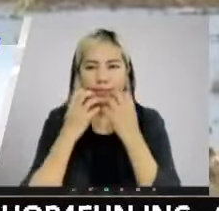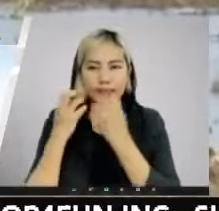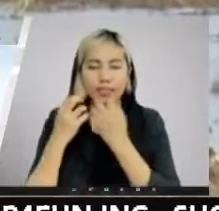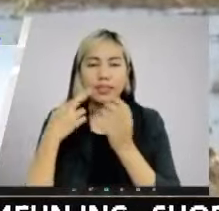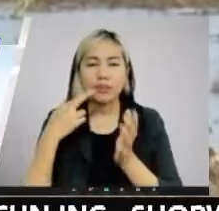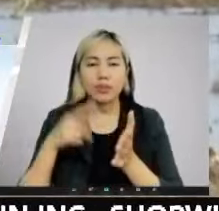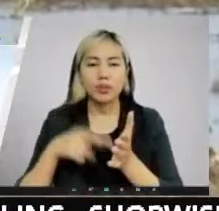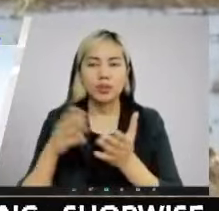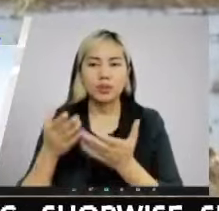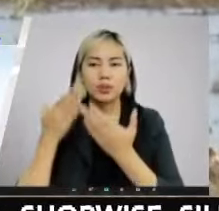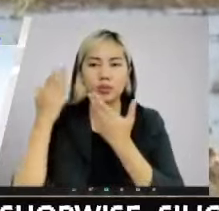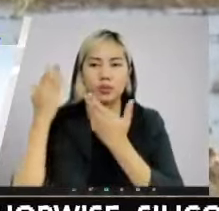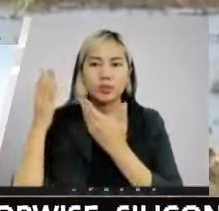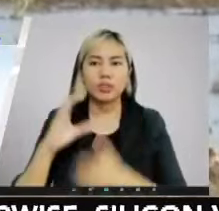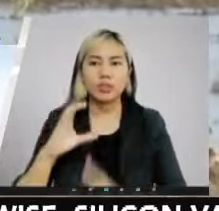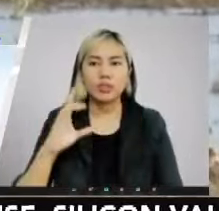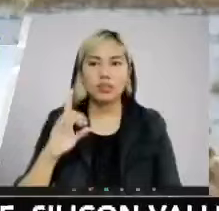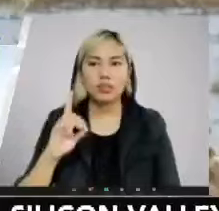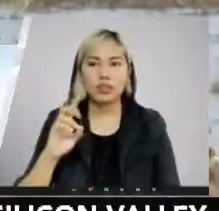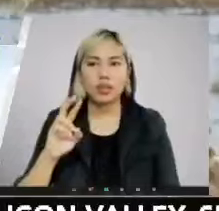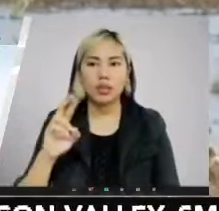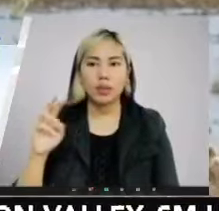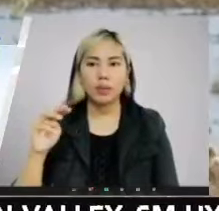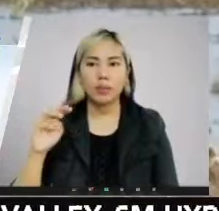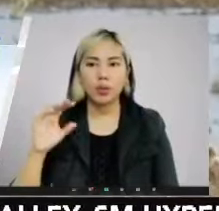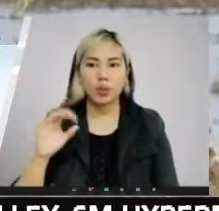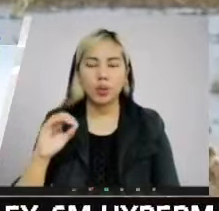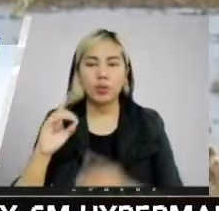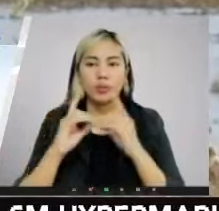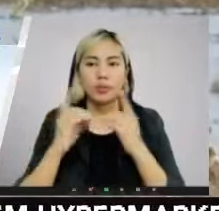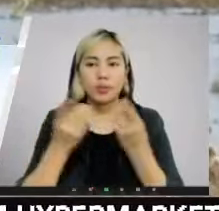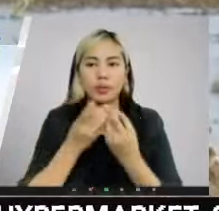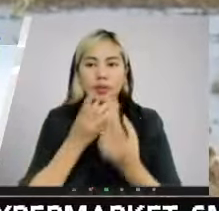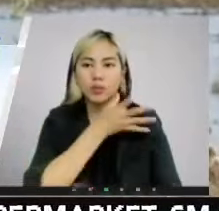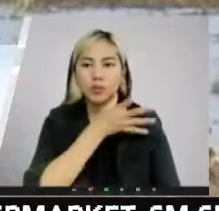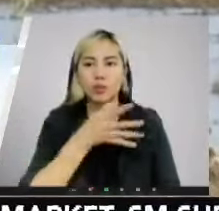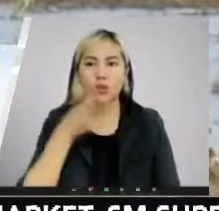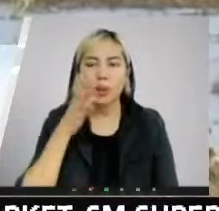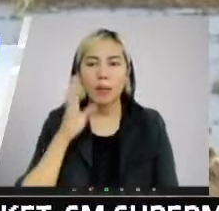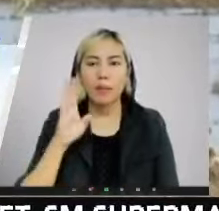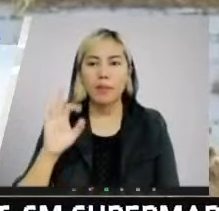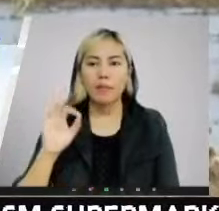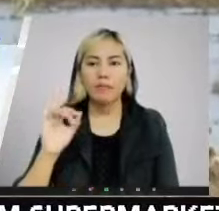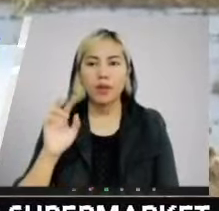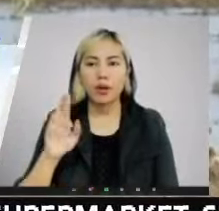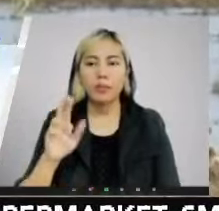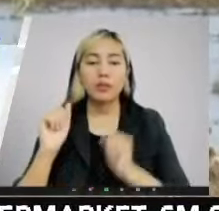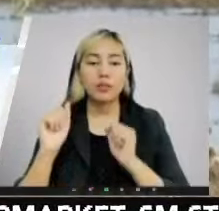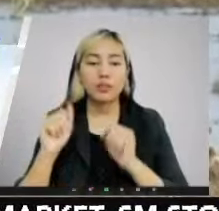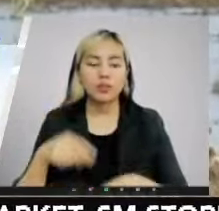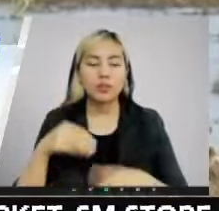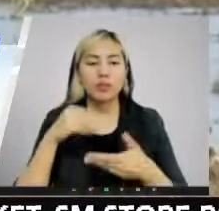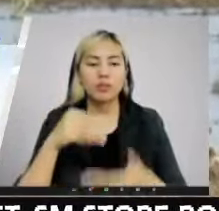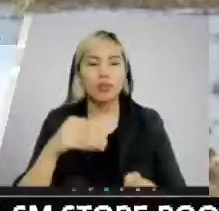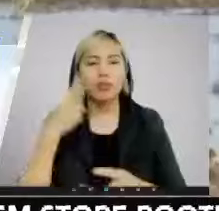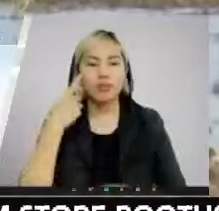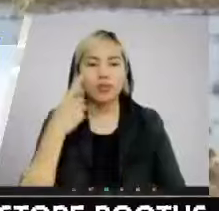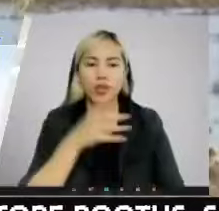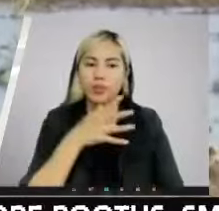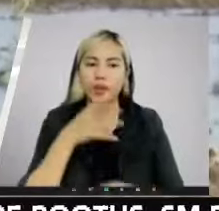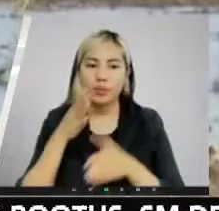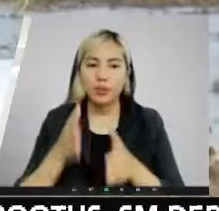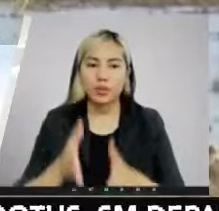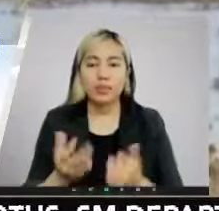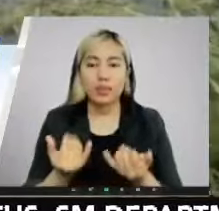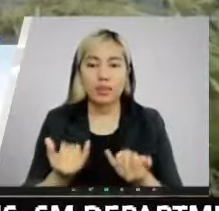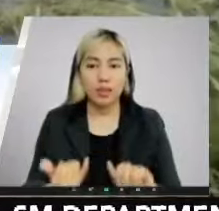ZZDRRMO, Department of Agriculture at DFAR para sa posibleng ayuda para sa mga magsasaka. Rapi, sa ngayon